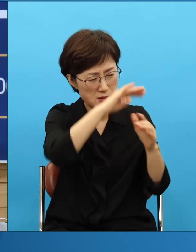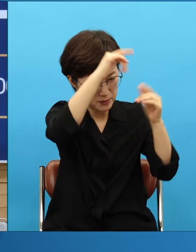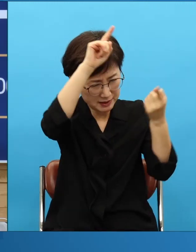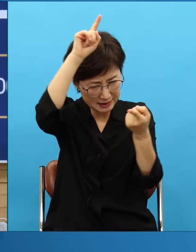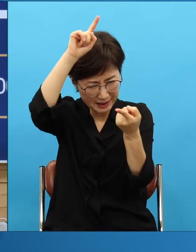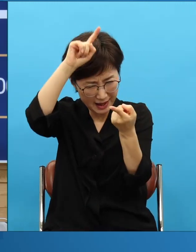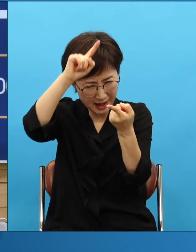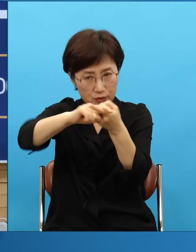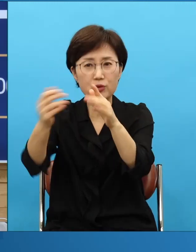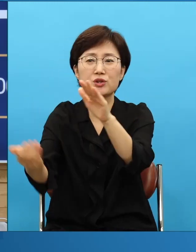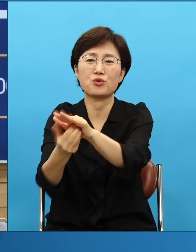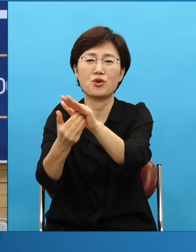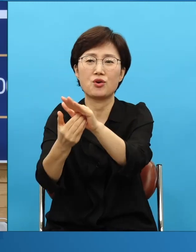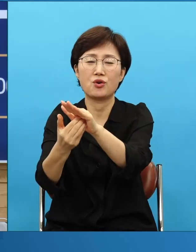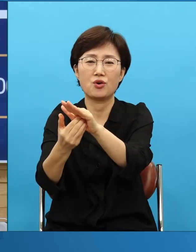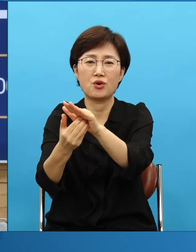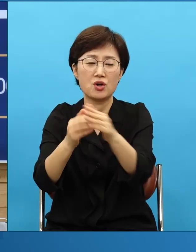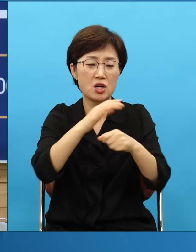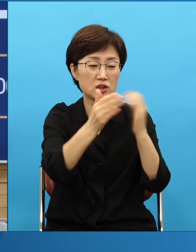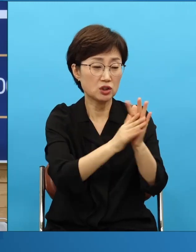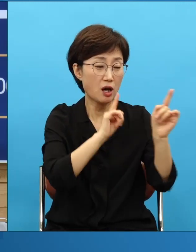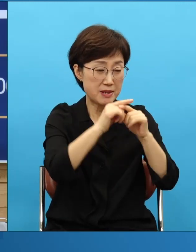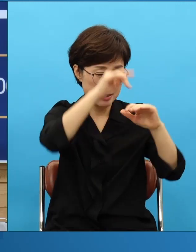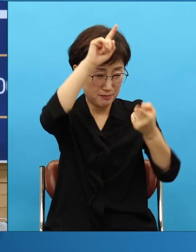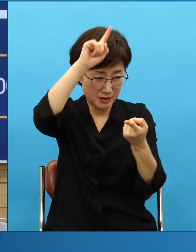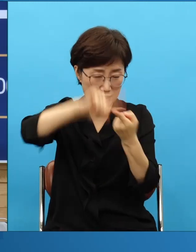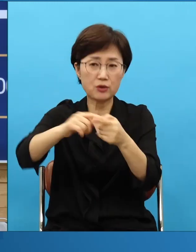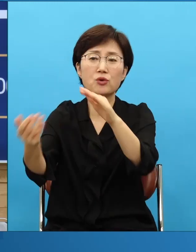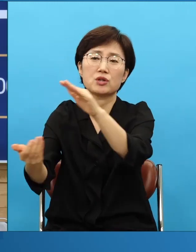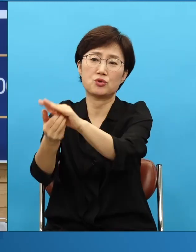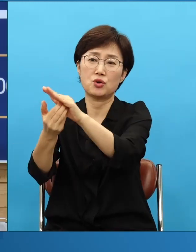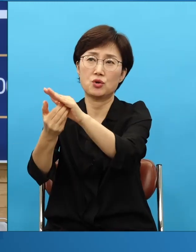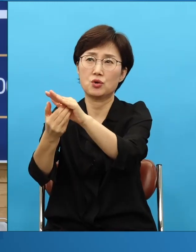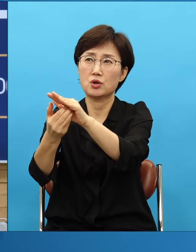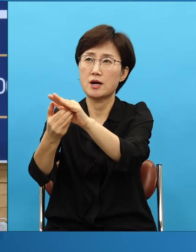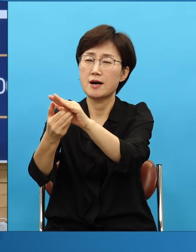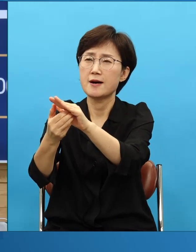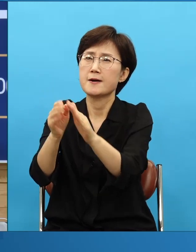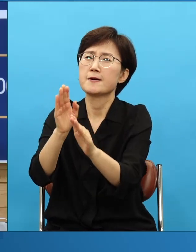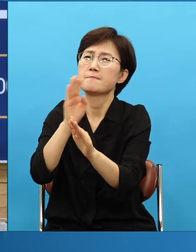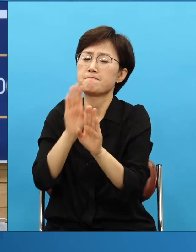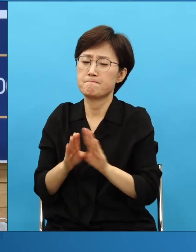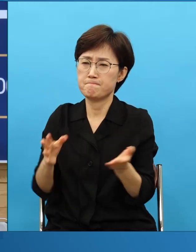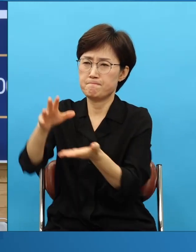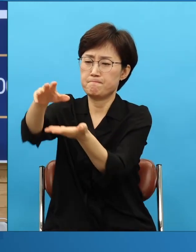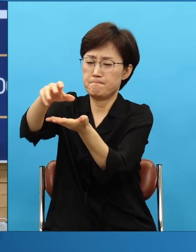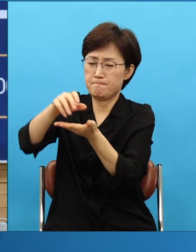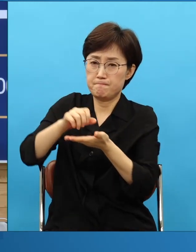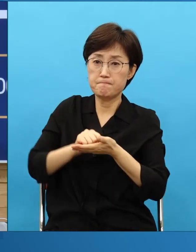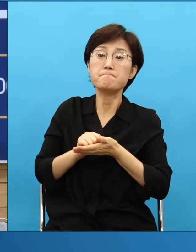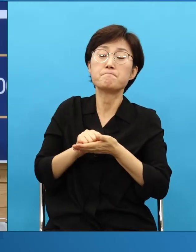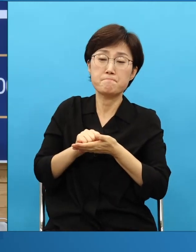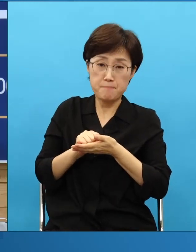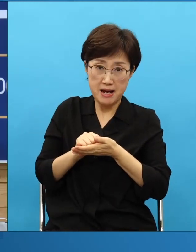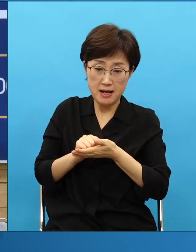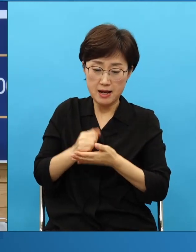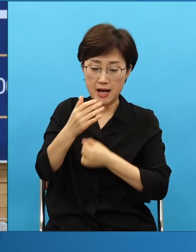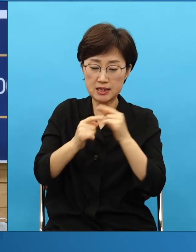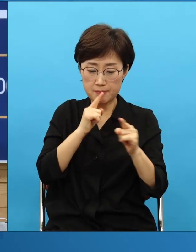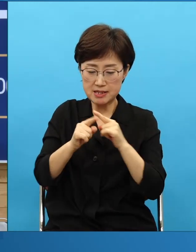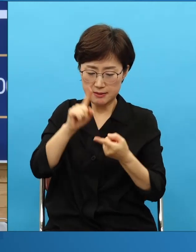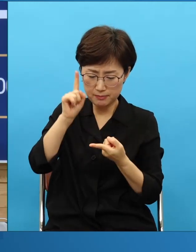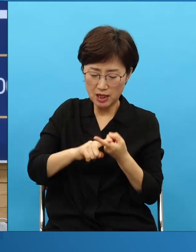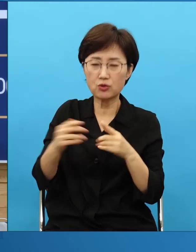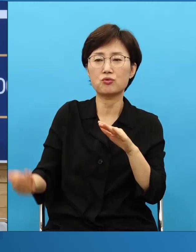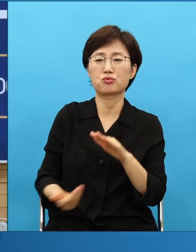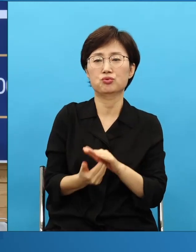이 부분을 정말로 여러분 가지고 있다면 모든 말씀이 성취되는 And 시간. so when you hold on to this, we see the fulfillment of all of God's word.